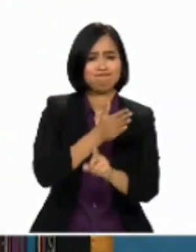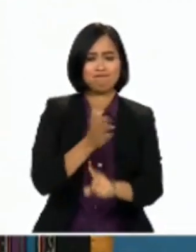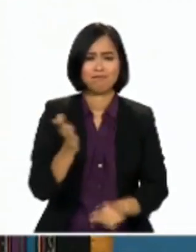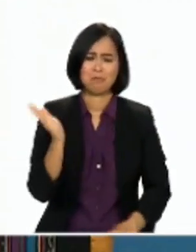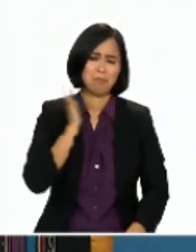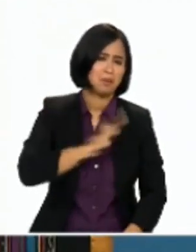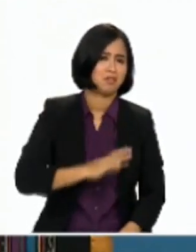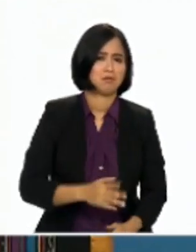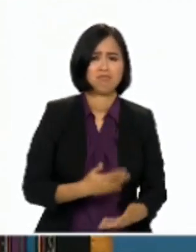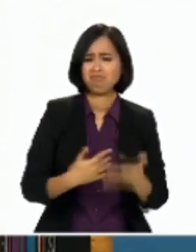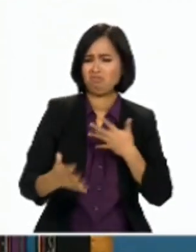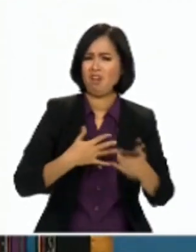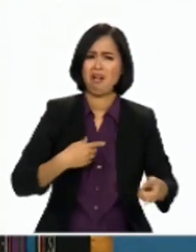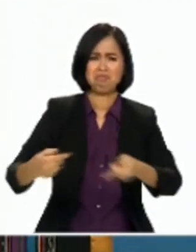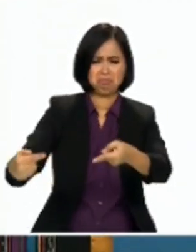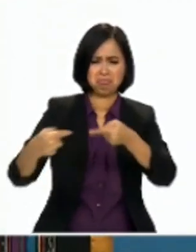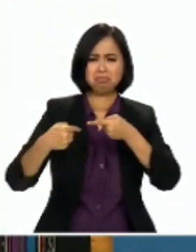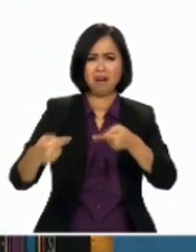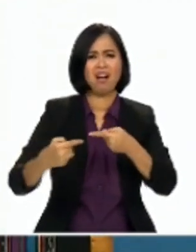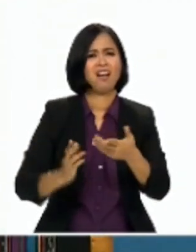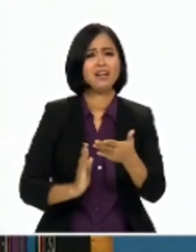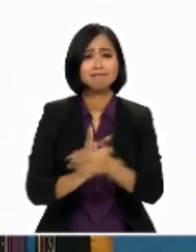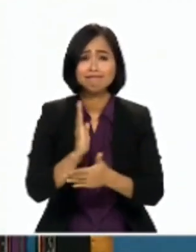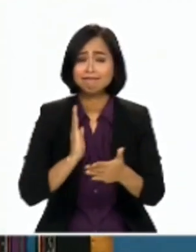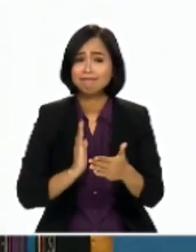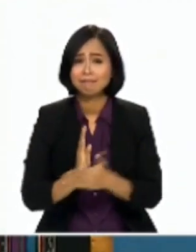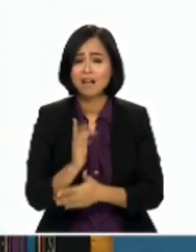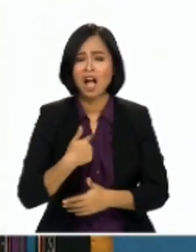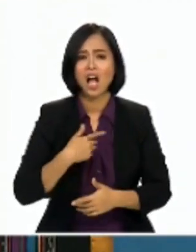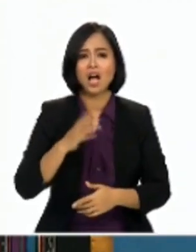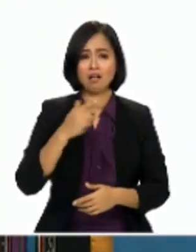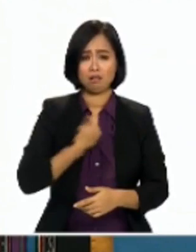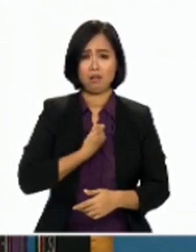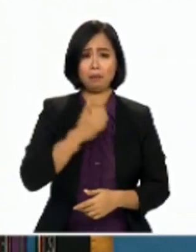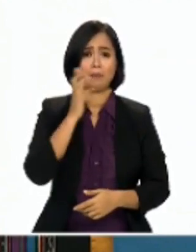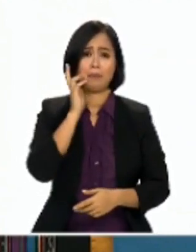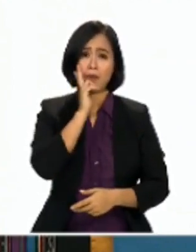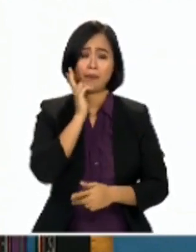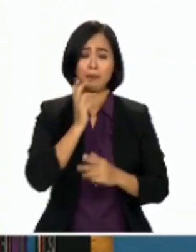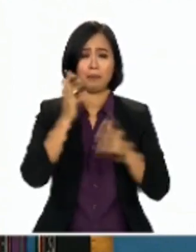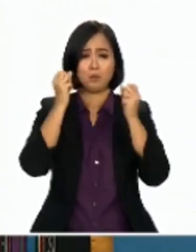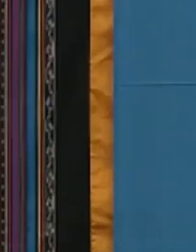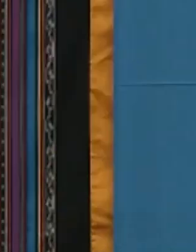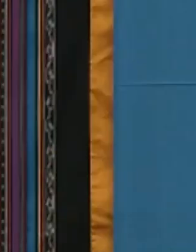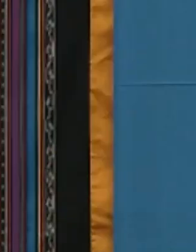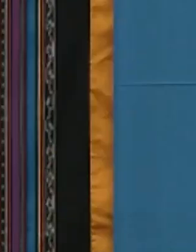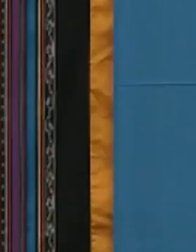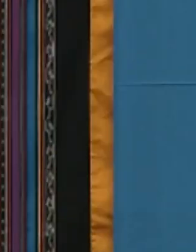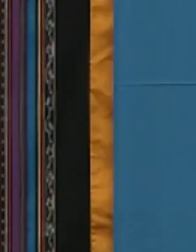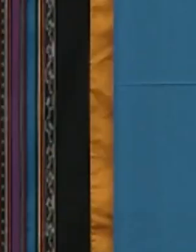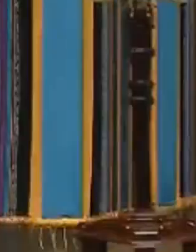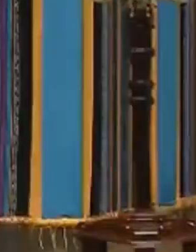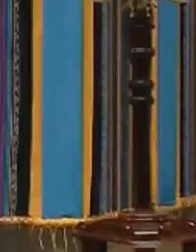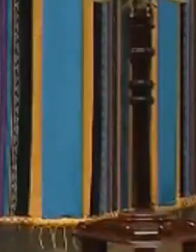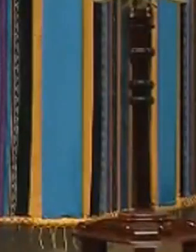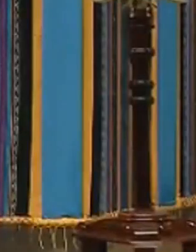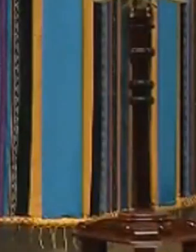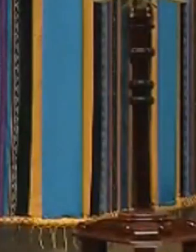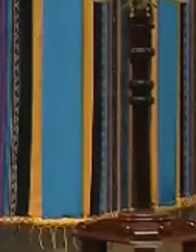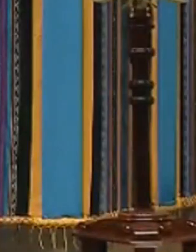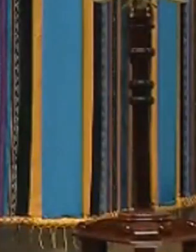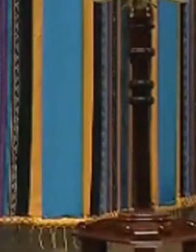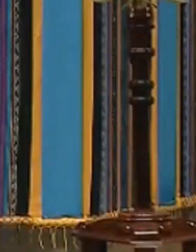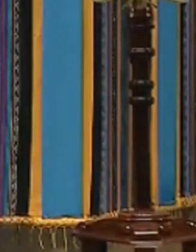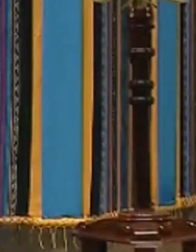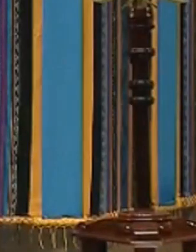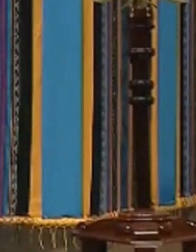bali magkaaway. I will defend you. At kung maari, and this is what